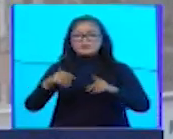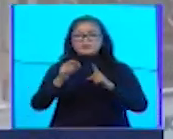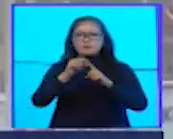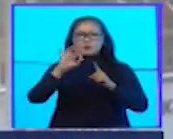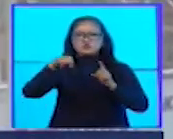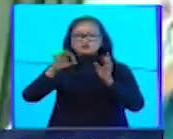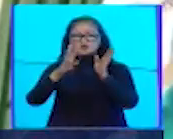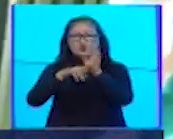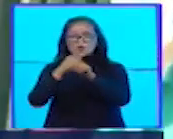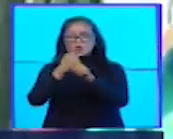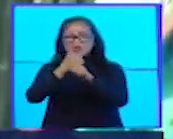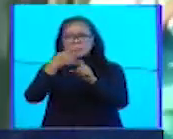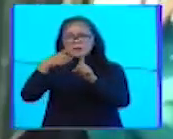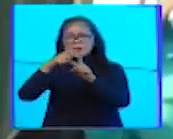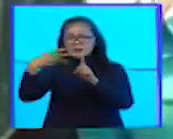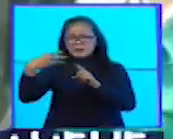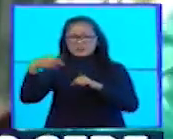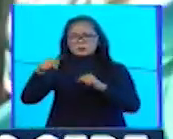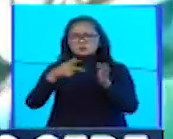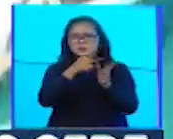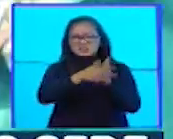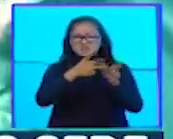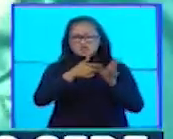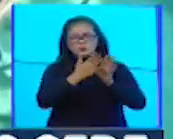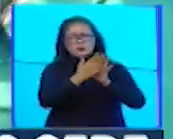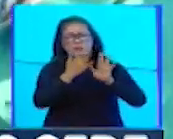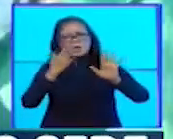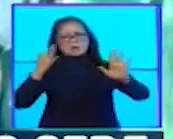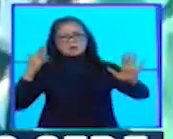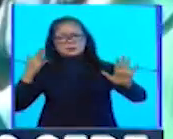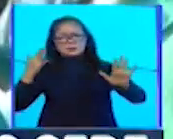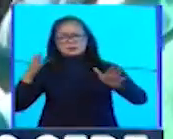Antrean calon penumpang terjadi di depan stasiun Bojonggede hingga ruas jalan di depan stasiun.